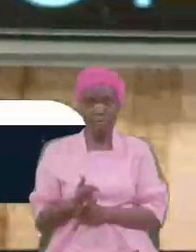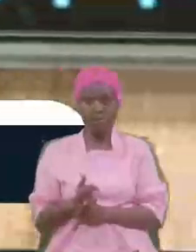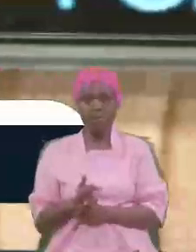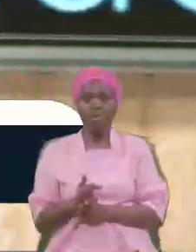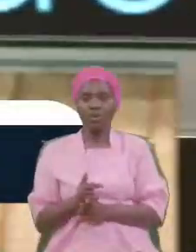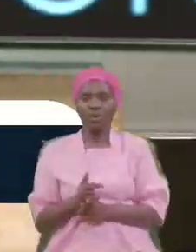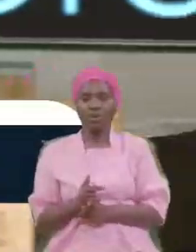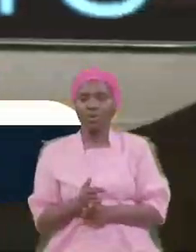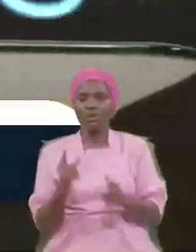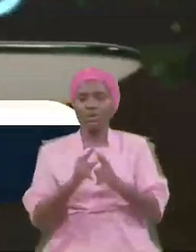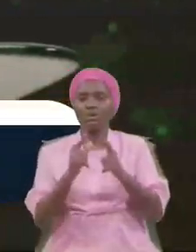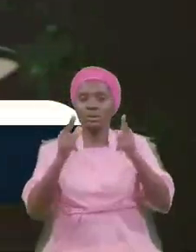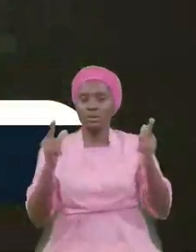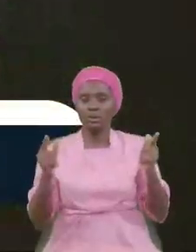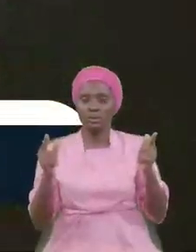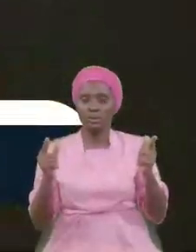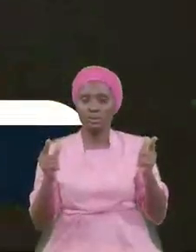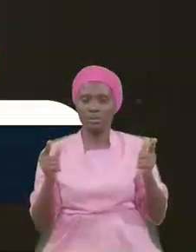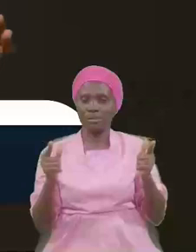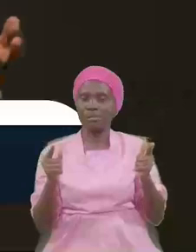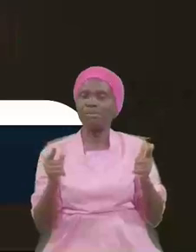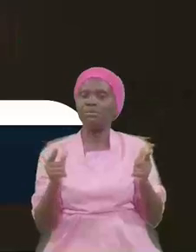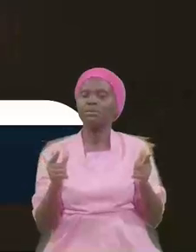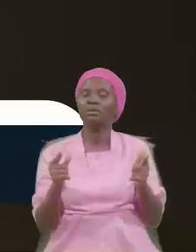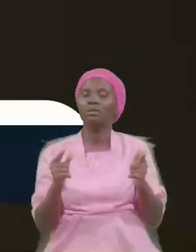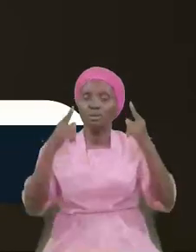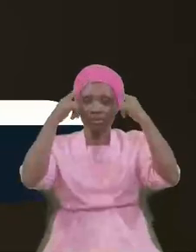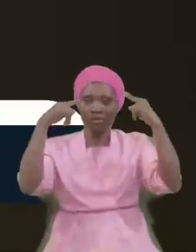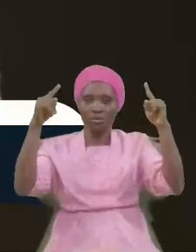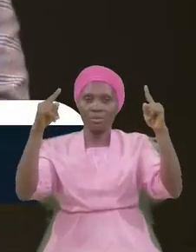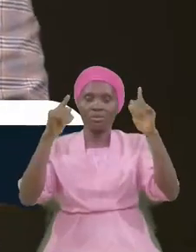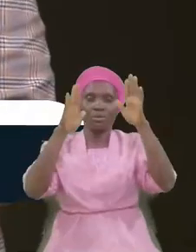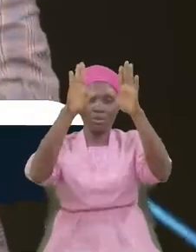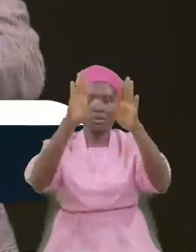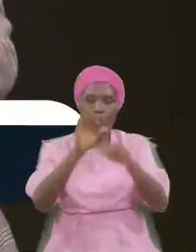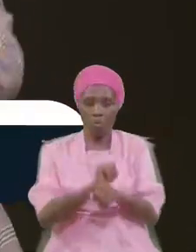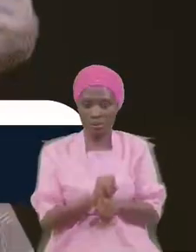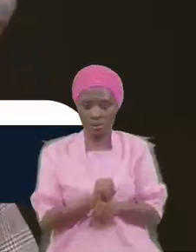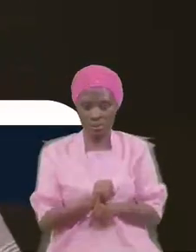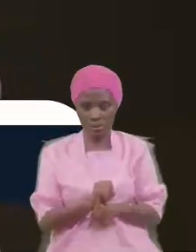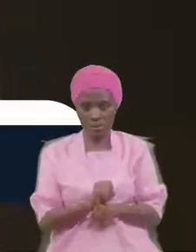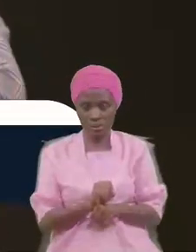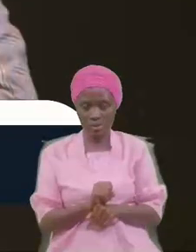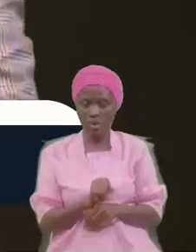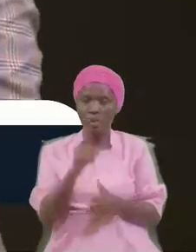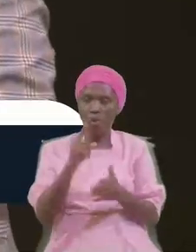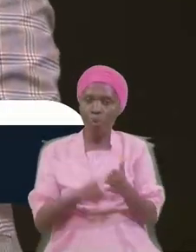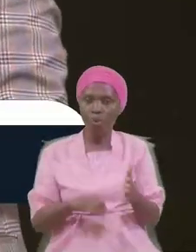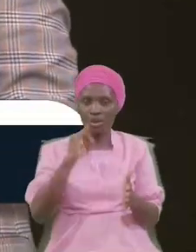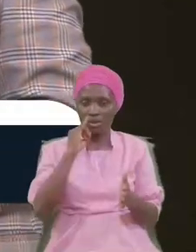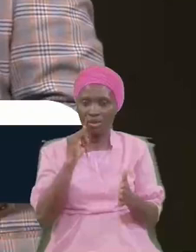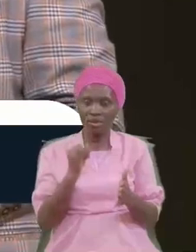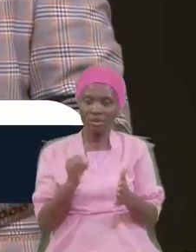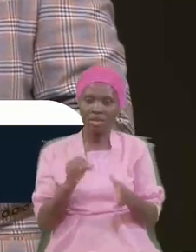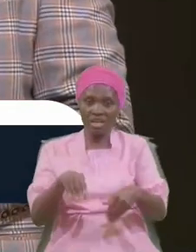de prodiges. Ce que vous allez recevoir, vous allez retenir ça. Ce qui vous sera retourné ce